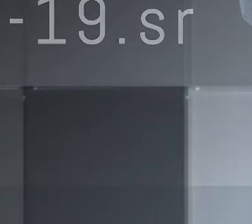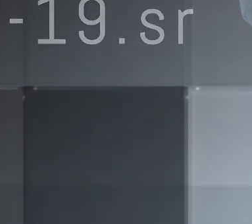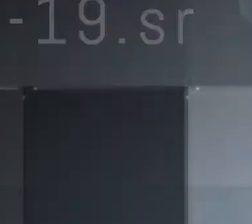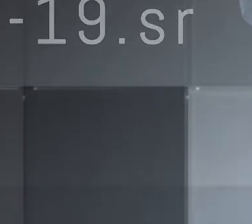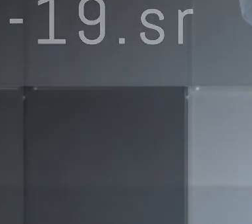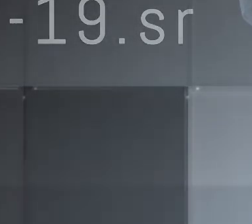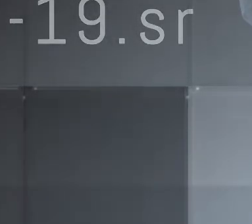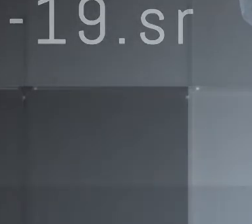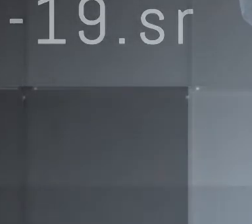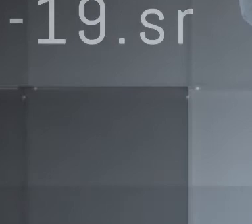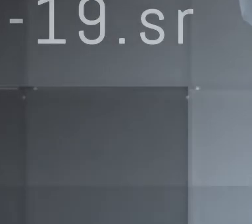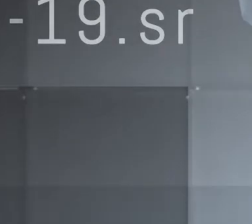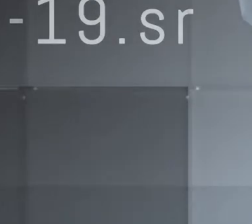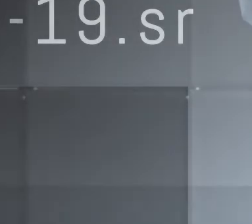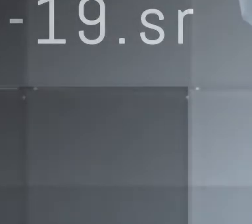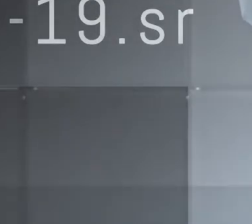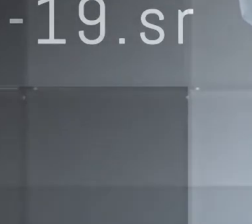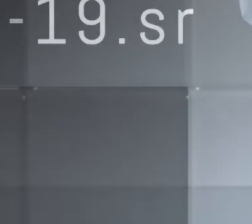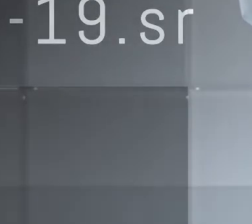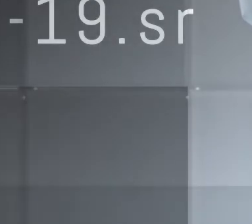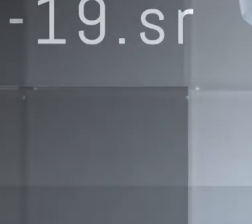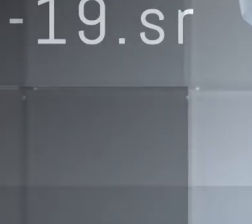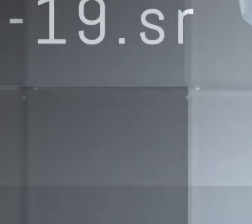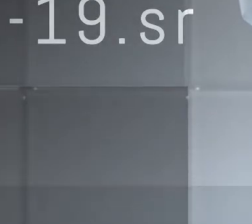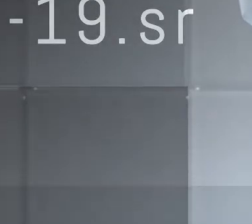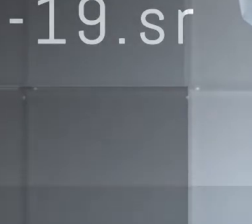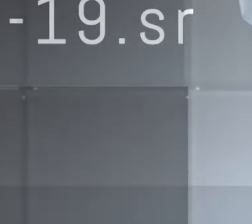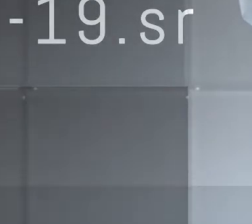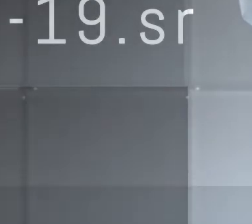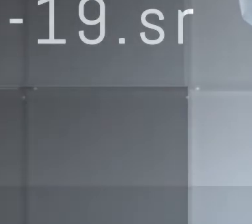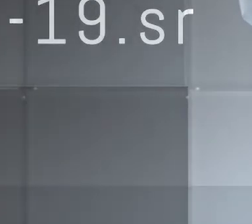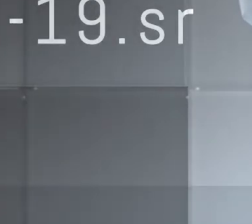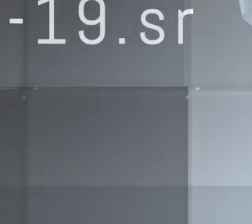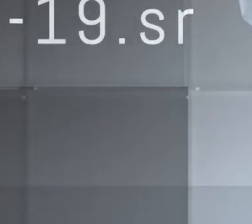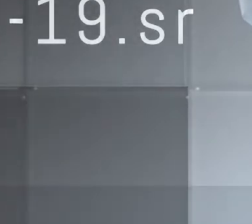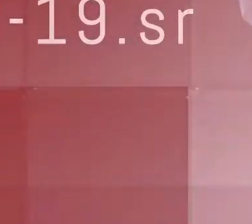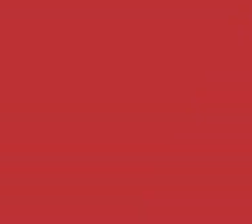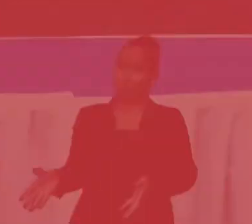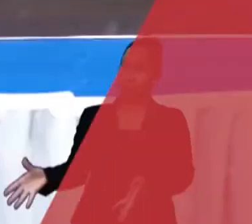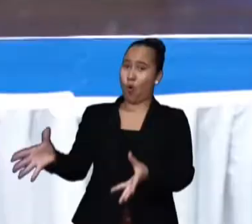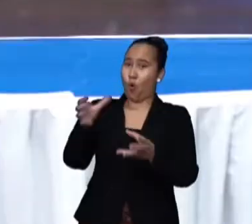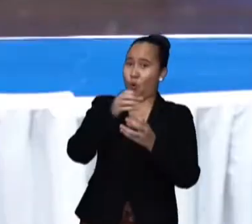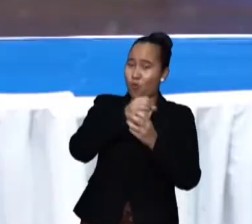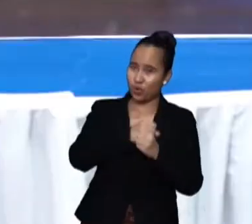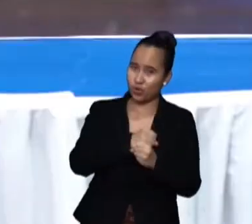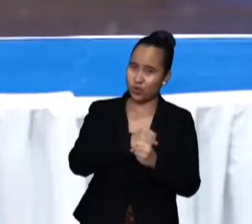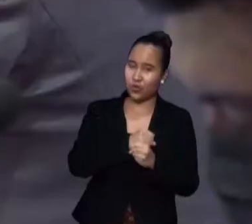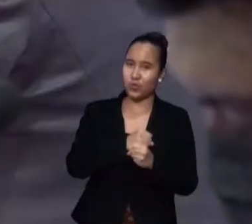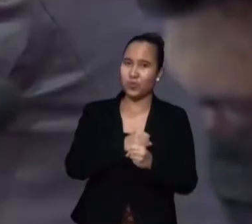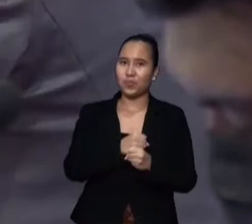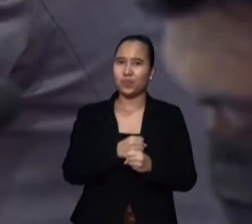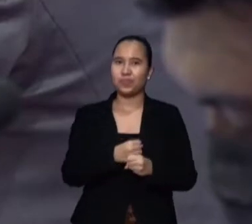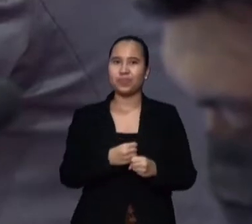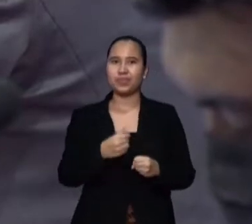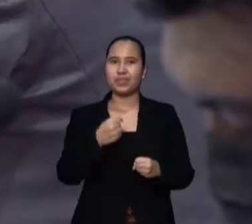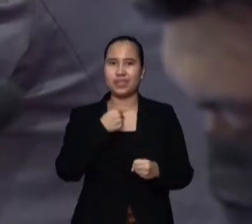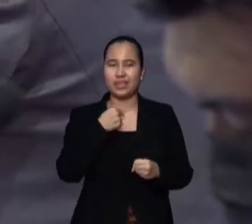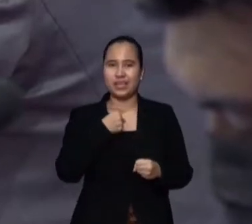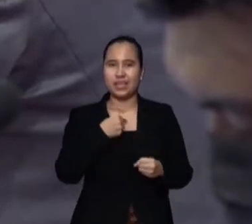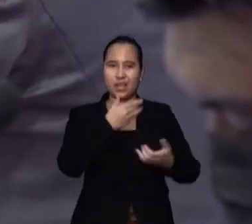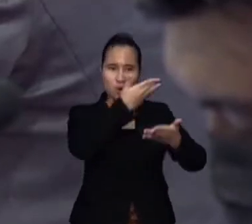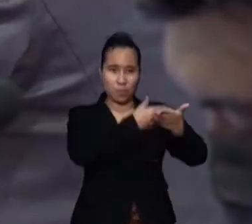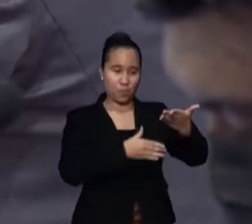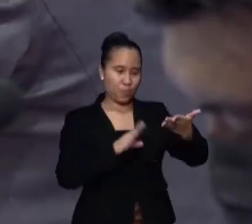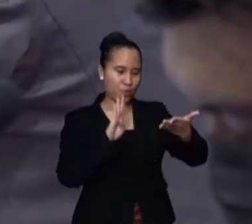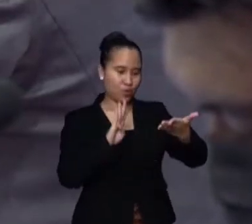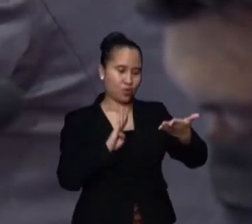30 miljoen SRD per maand is opgebracht om de COVID-zorg zo goed als het kan te garanderen. In ieder geval zal ik een begroting maken voor de